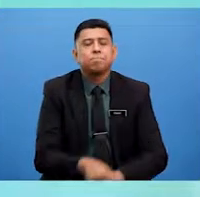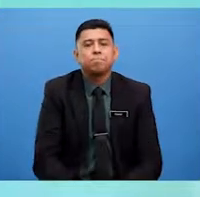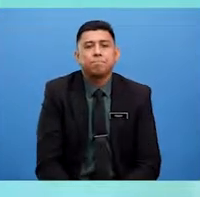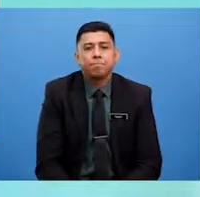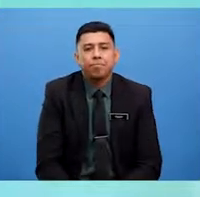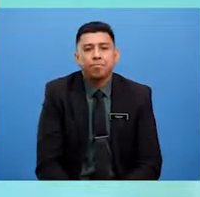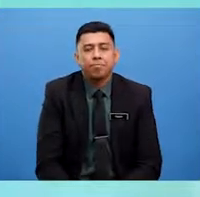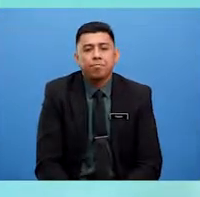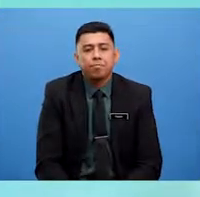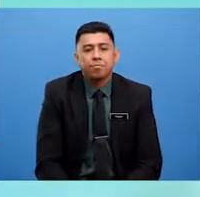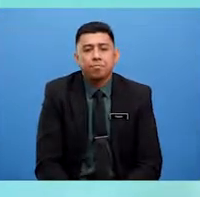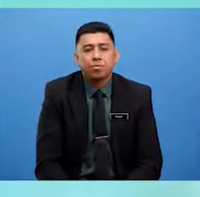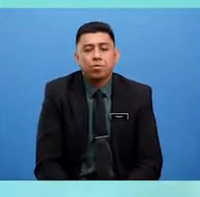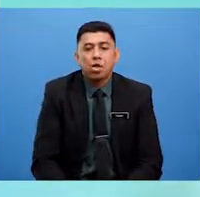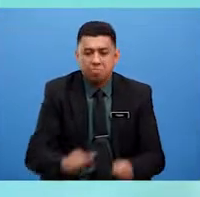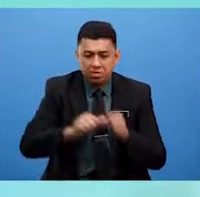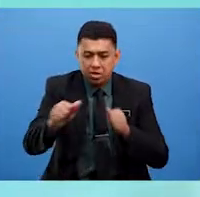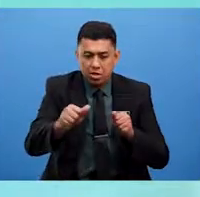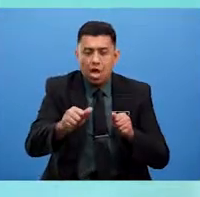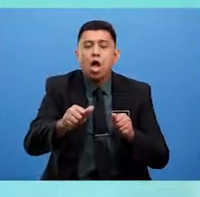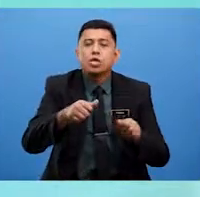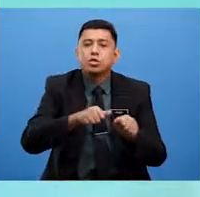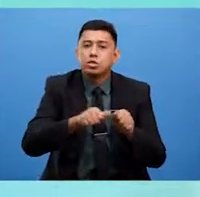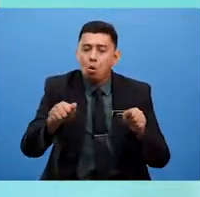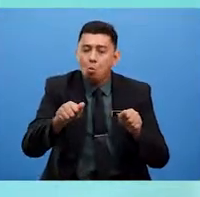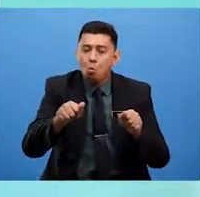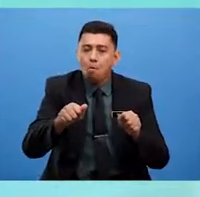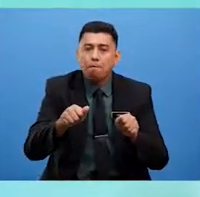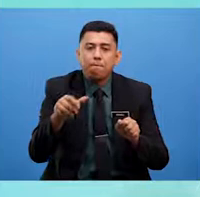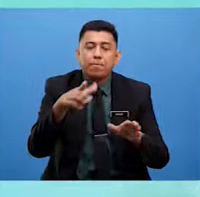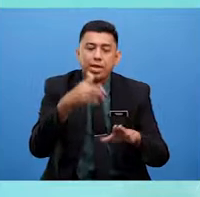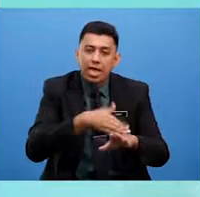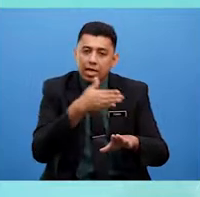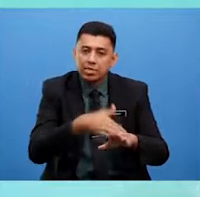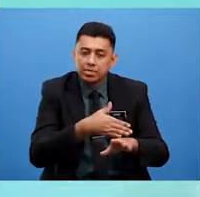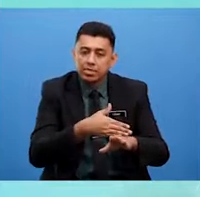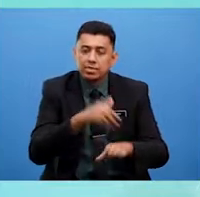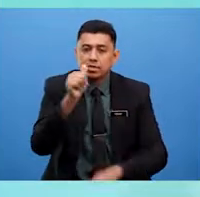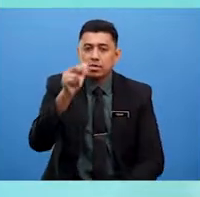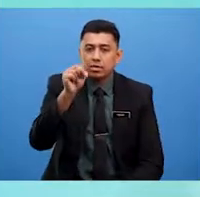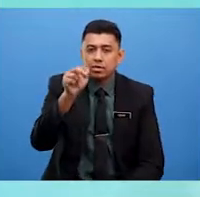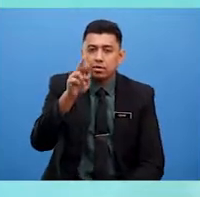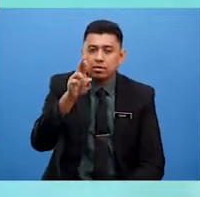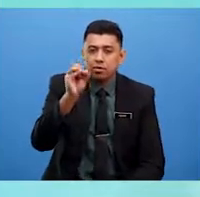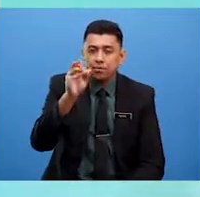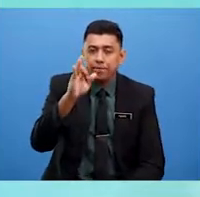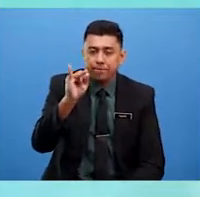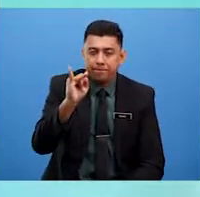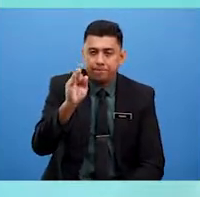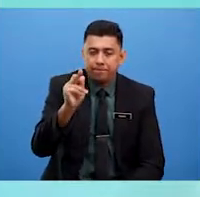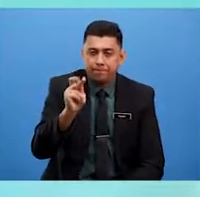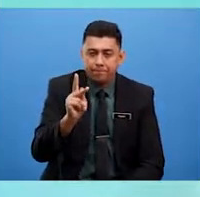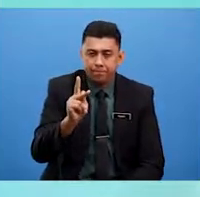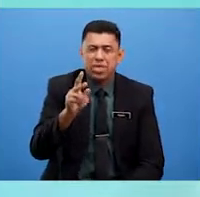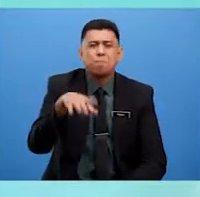iaitu LSD atau jarak jauh perlahan. Contoh bagi latihan anaerobik pula memerlukan intensiti yang